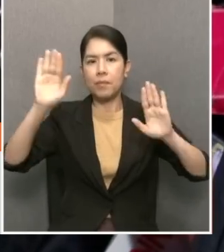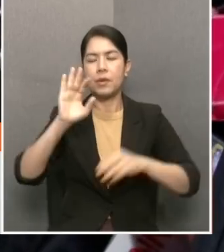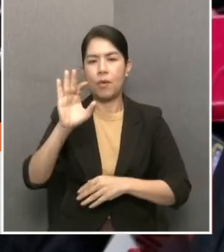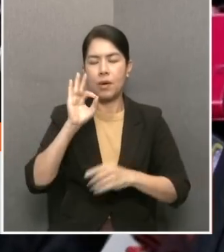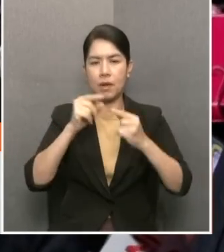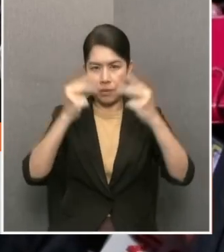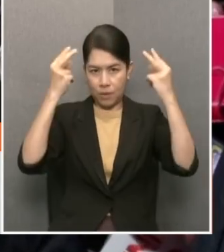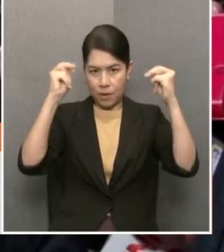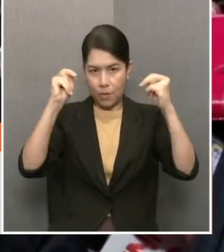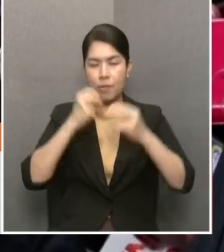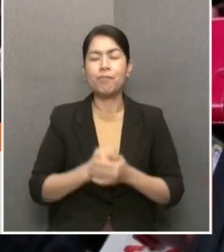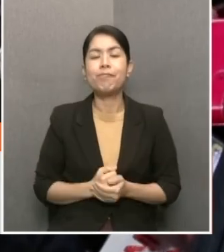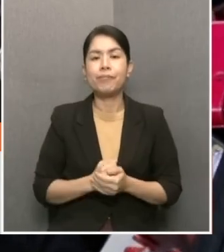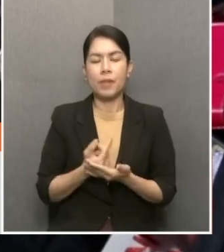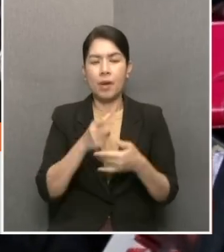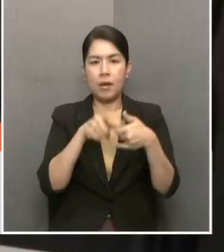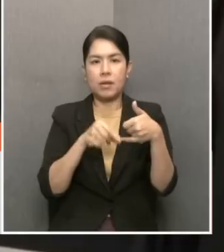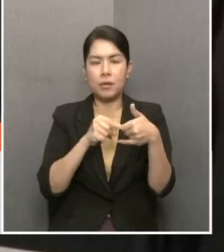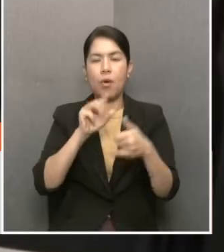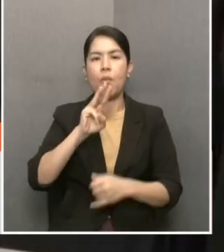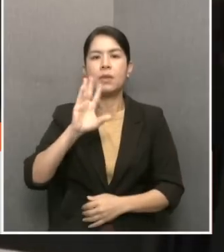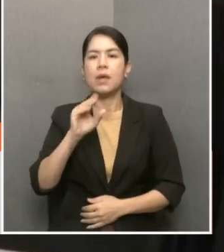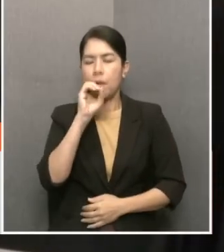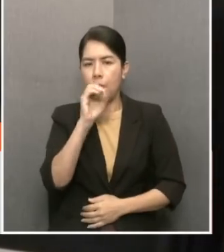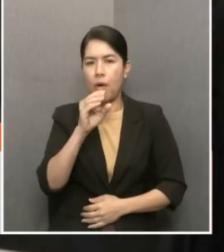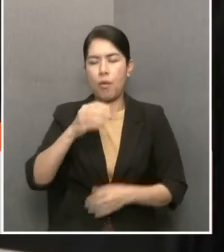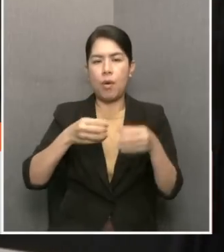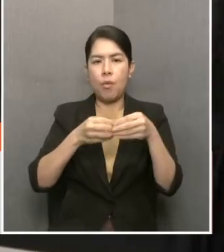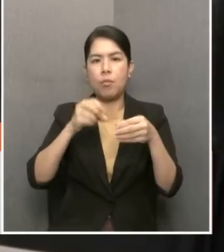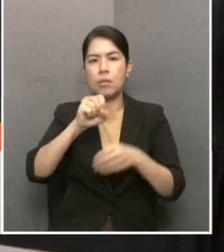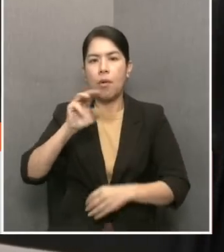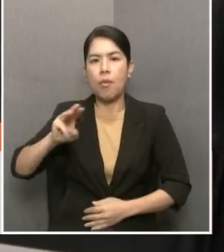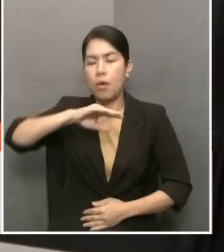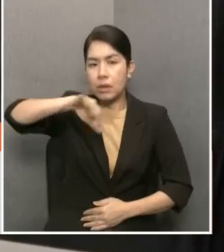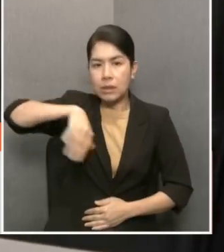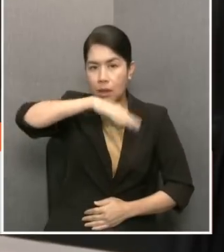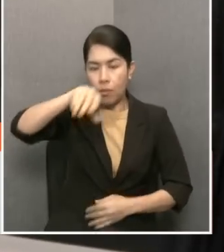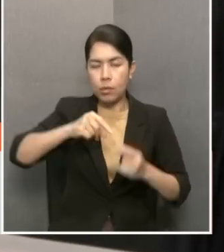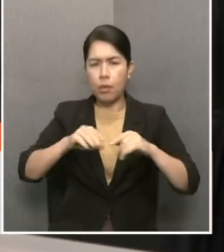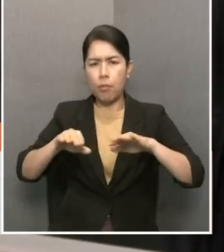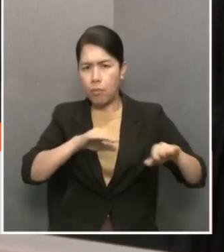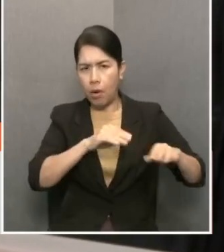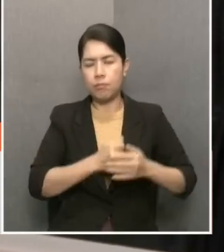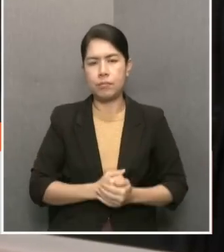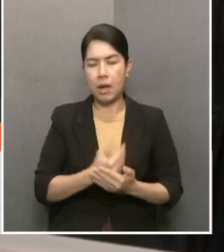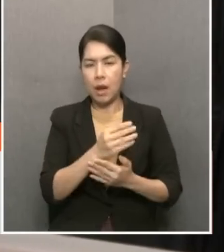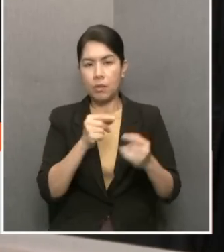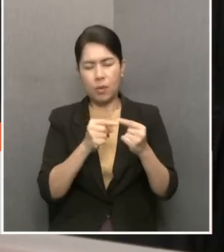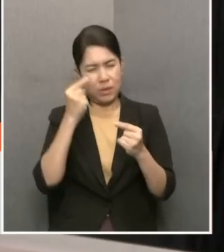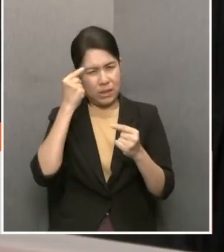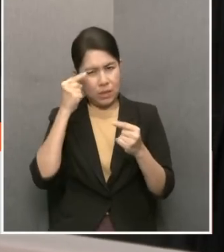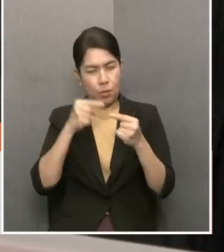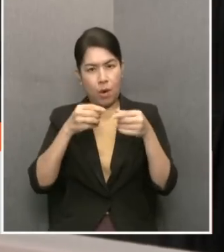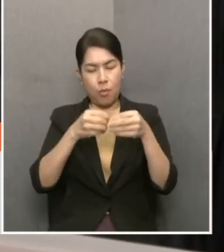เชื่อว่าสวทุกคนเนี่ยมีความพร้อมในการประชุมอยู่แล้วแล้วก็ยืนยันว่าสวจะลงมติสนับสนุนการจัดตั้งรัฐบาลของพรรค